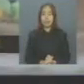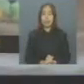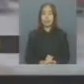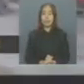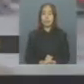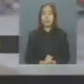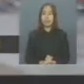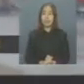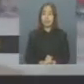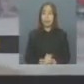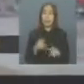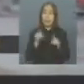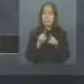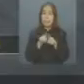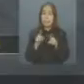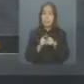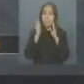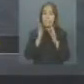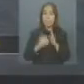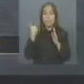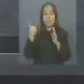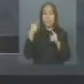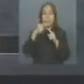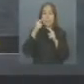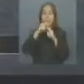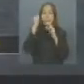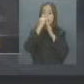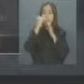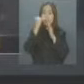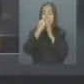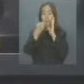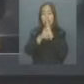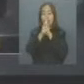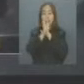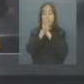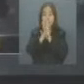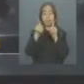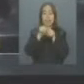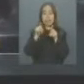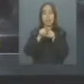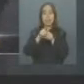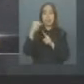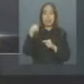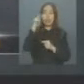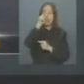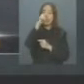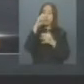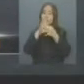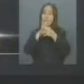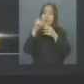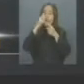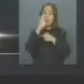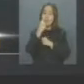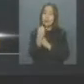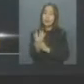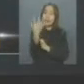เช่นเดียวกับบริเวณอุทยานแห่งชาติผาแต้มอำเภอโขงเจียมจังหวัดอุบลราชธานีซึ่งเป็นจุดชมพระอาทิตย์ขึ้นที่สามารถมองเห็นได้